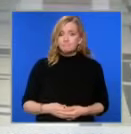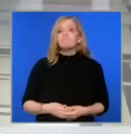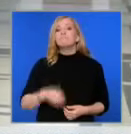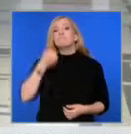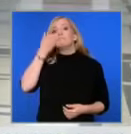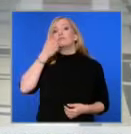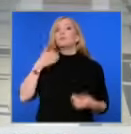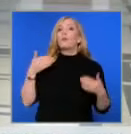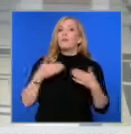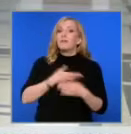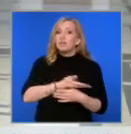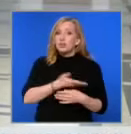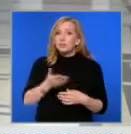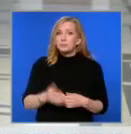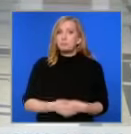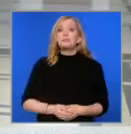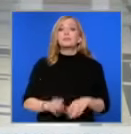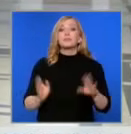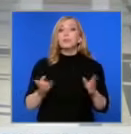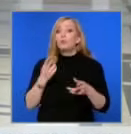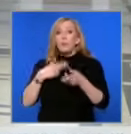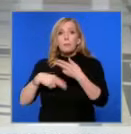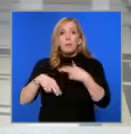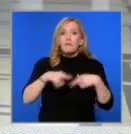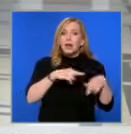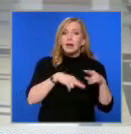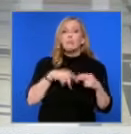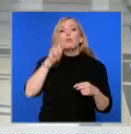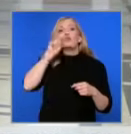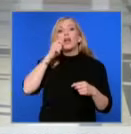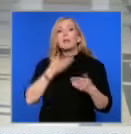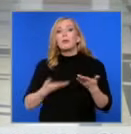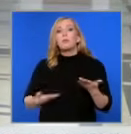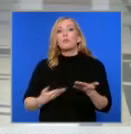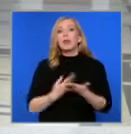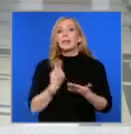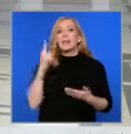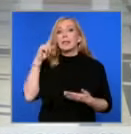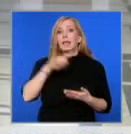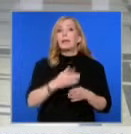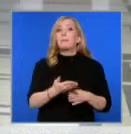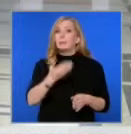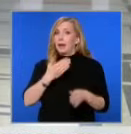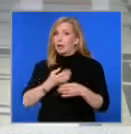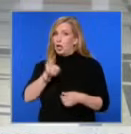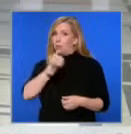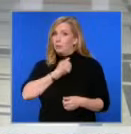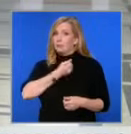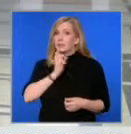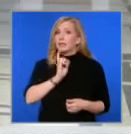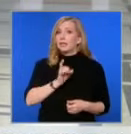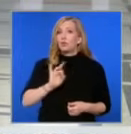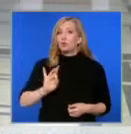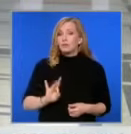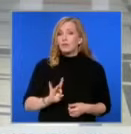Добър вечер. Започнала е проверка, която е по жалба, подадена ден преди убийството на Кирил Русев. Жалбата е